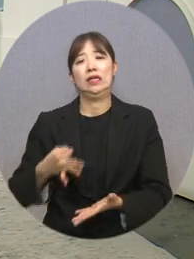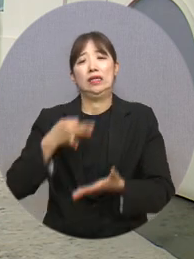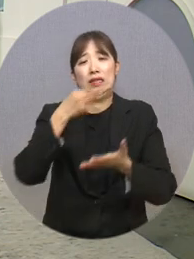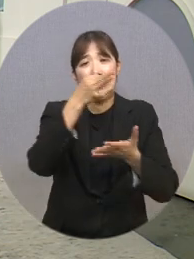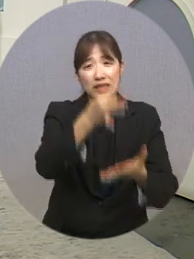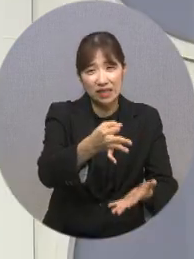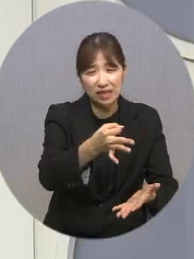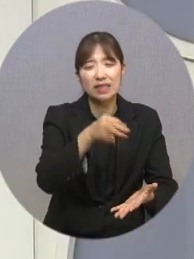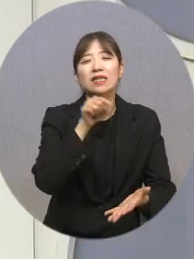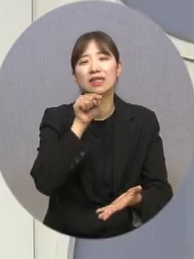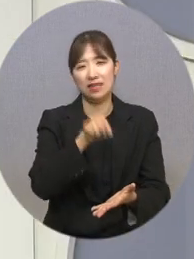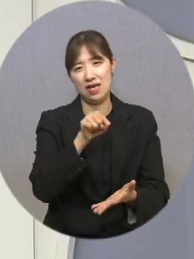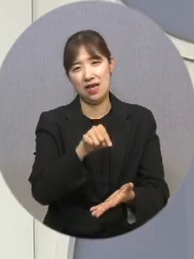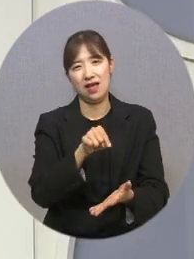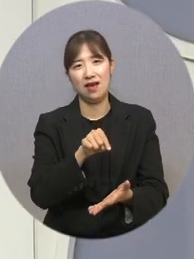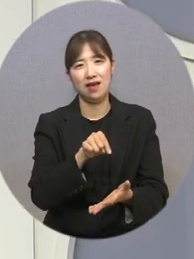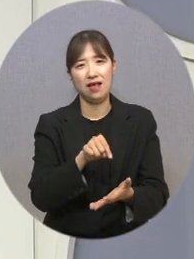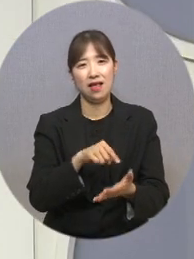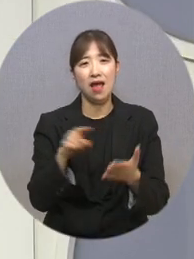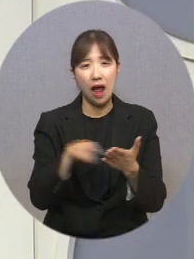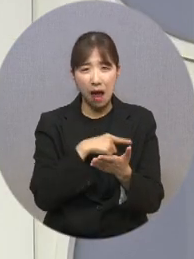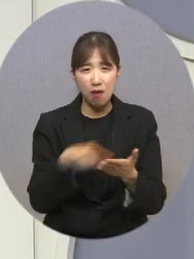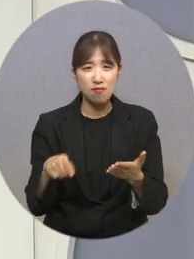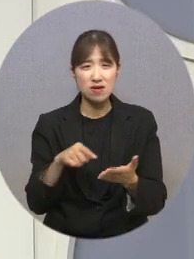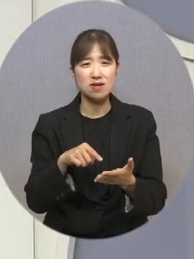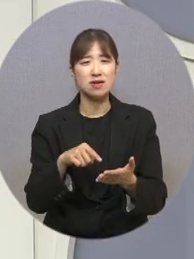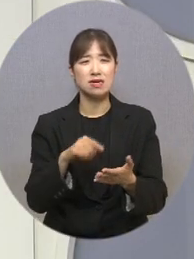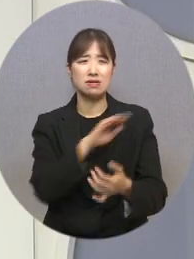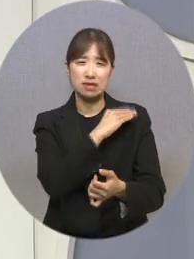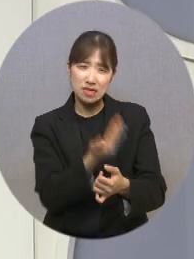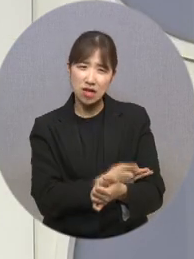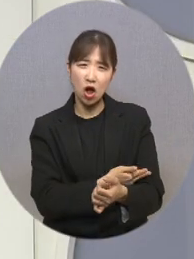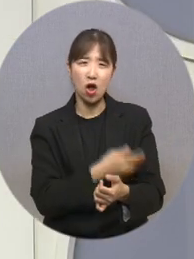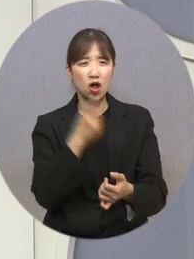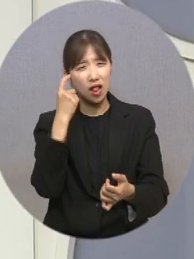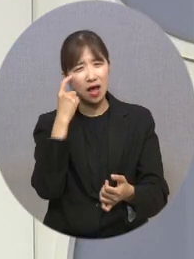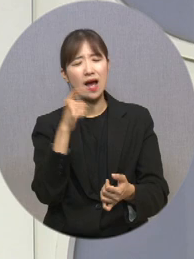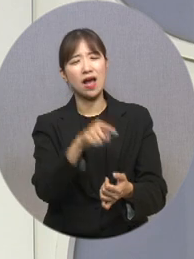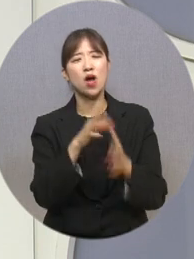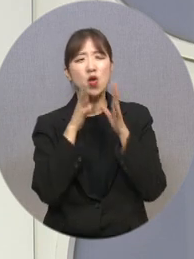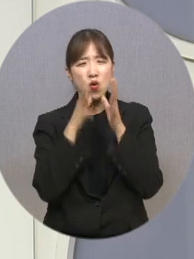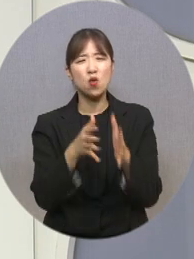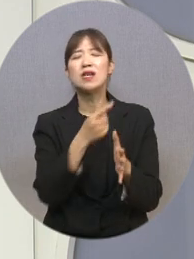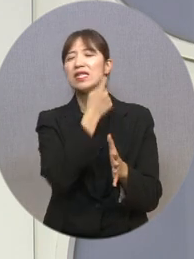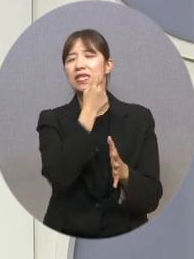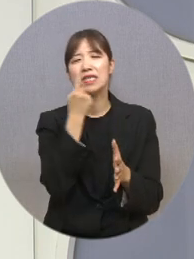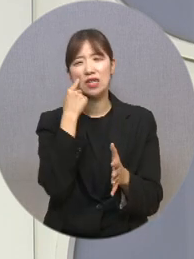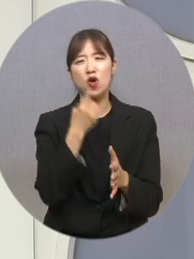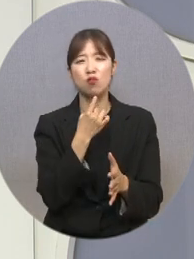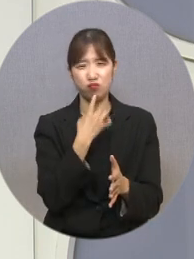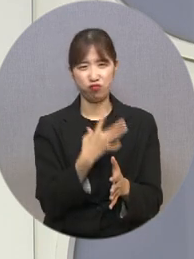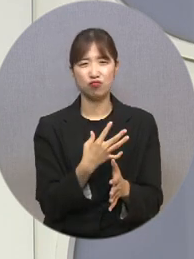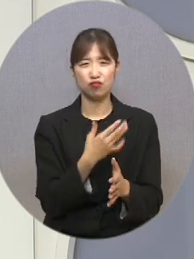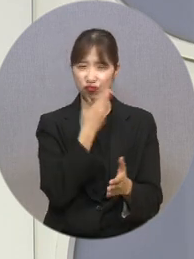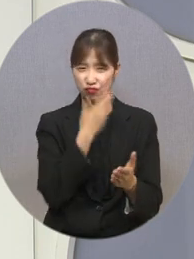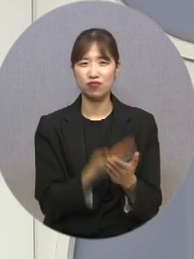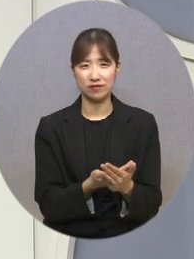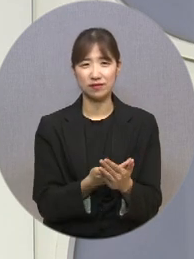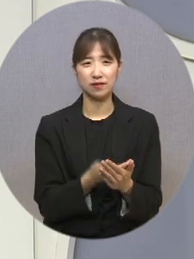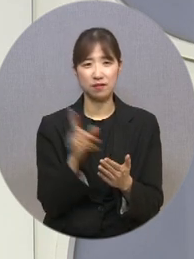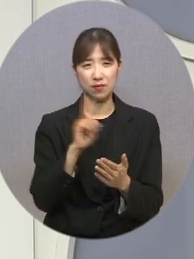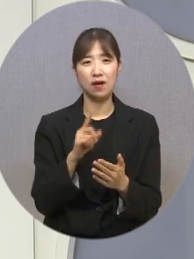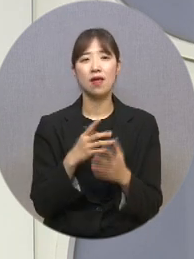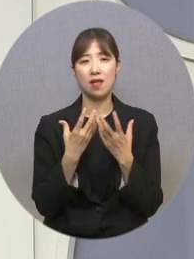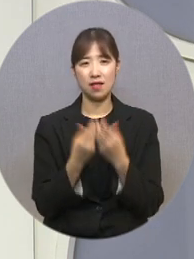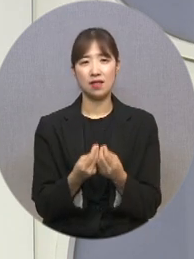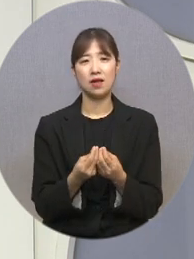되는 겁니다. 그러니까 뭐 갚을 의사나 능력은 이제 속았다는 거에 대한 어떤 증거로서 하나 쓰는 거지 중요한 게. 그러니까 예를